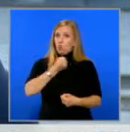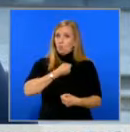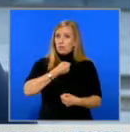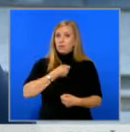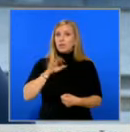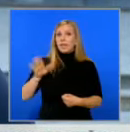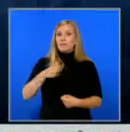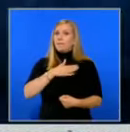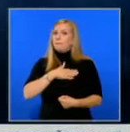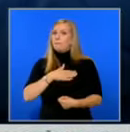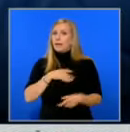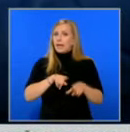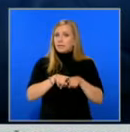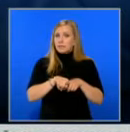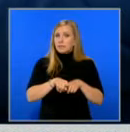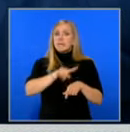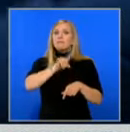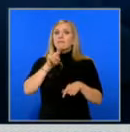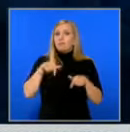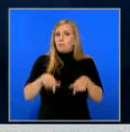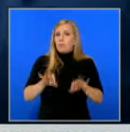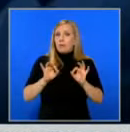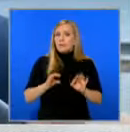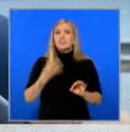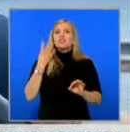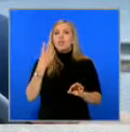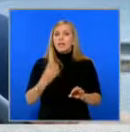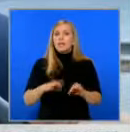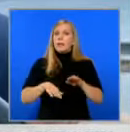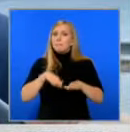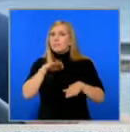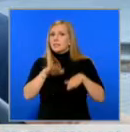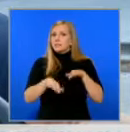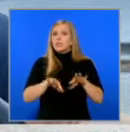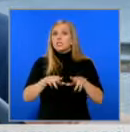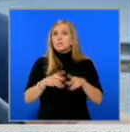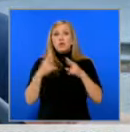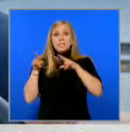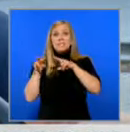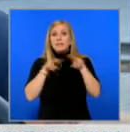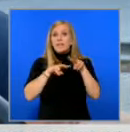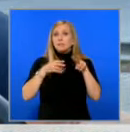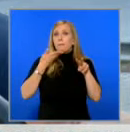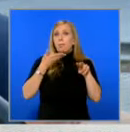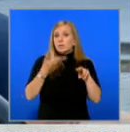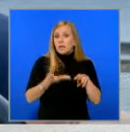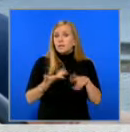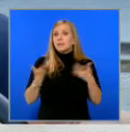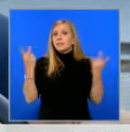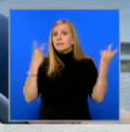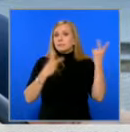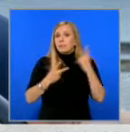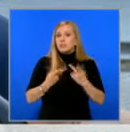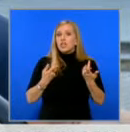отправяне на закана с убийство става въпрос към настоящия момент за четири деяния като според свидетелските показания е установено че заканите са